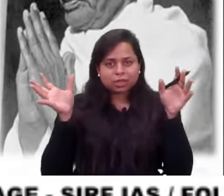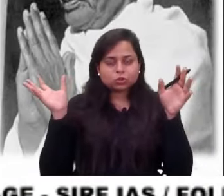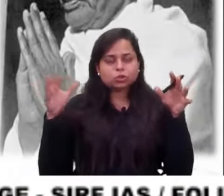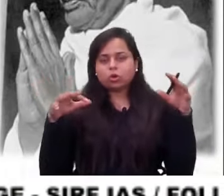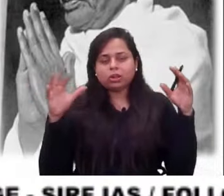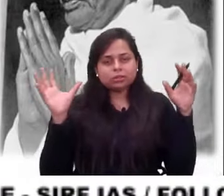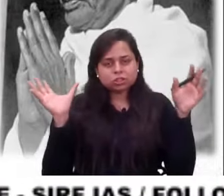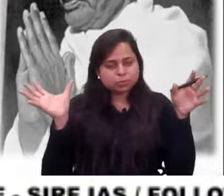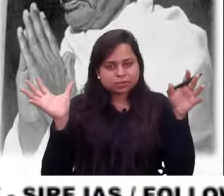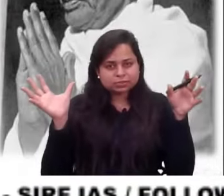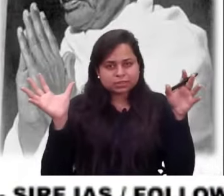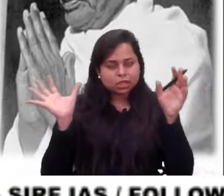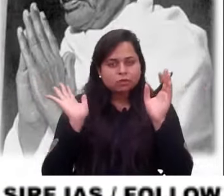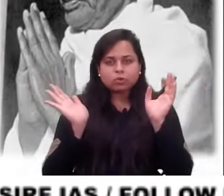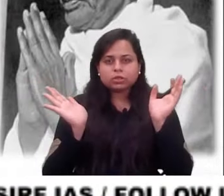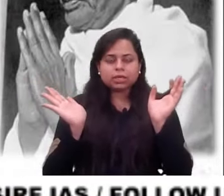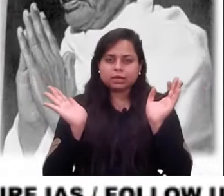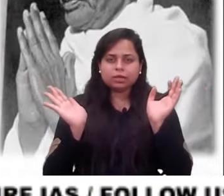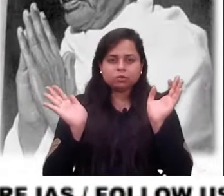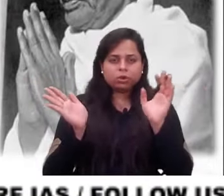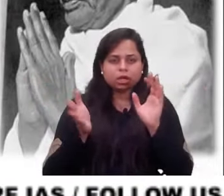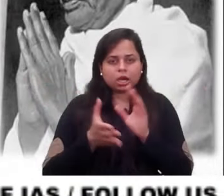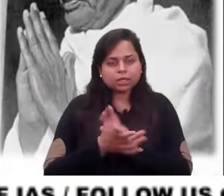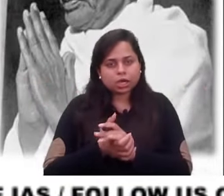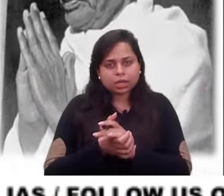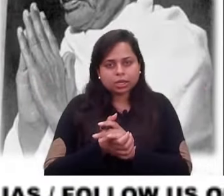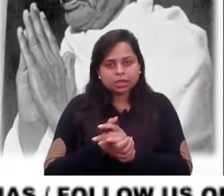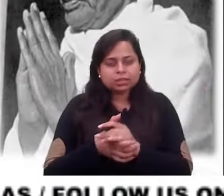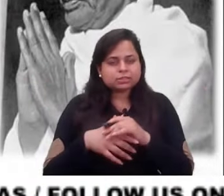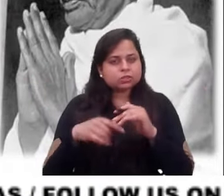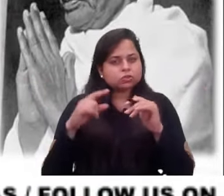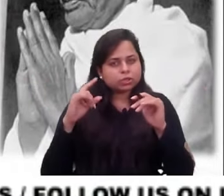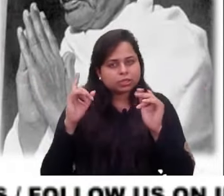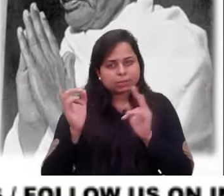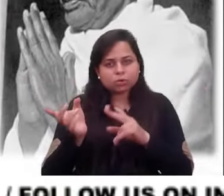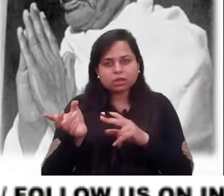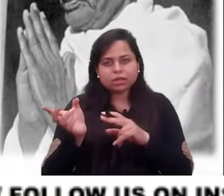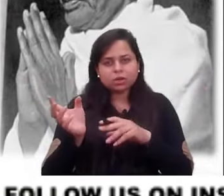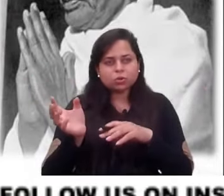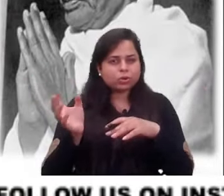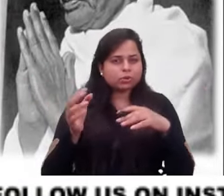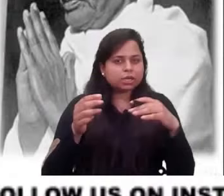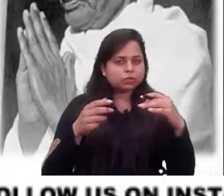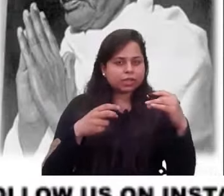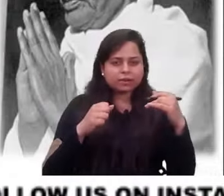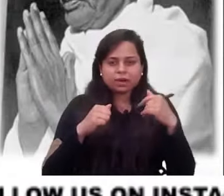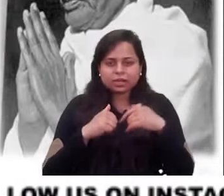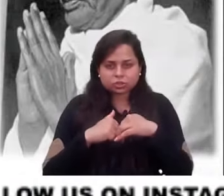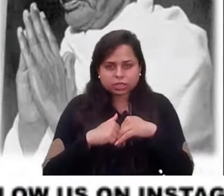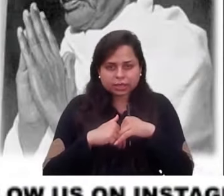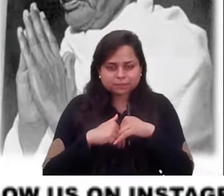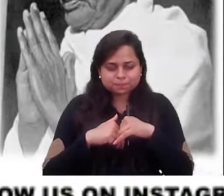तुझे non-hindi स्पीकर्स ने कहा कि इससे उनकी